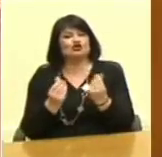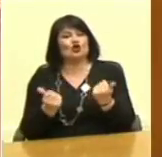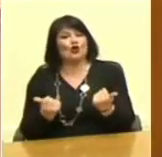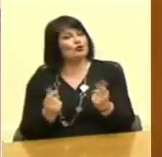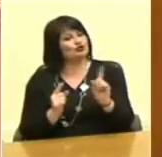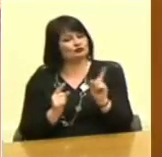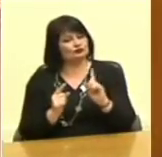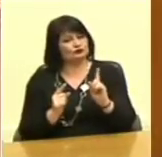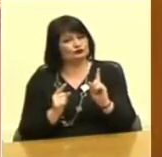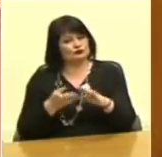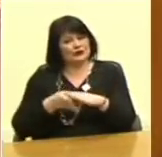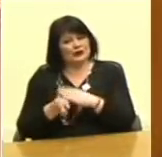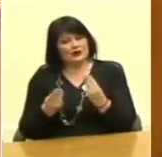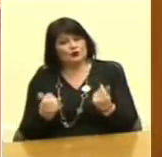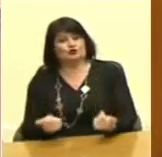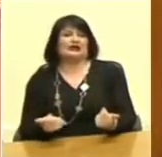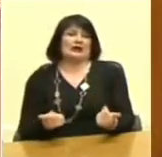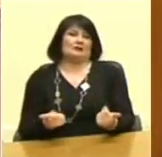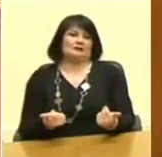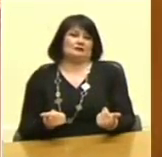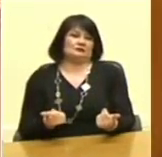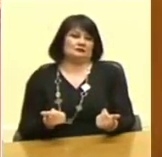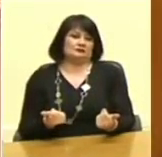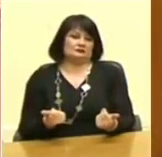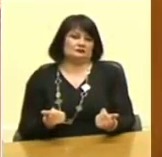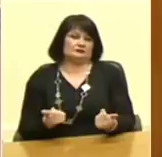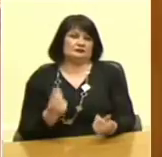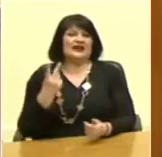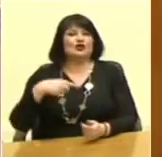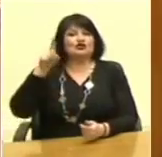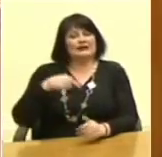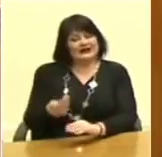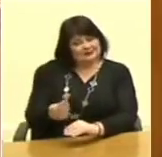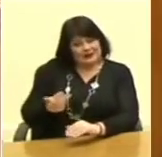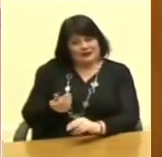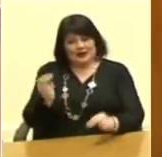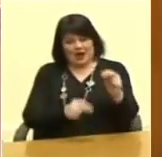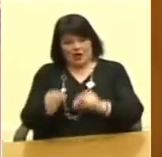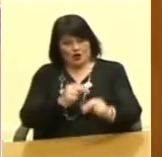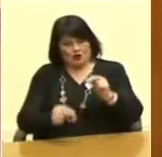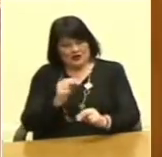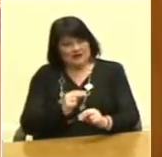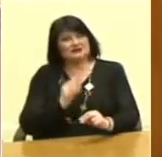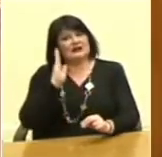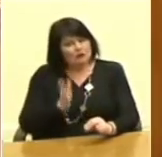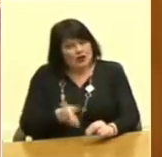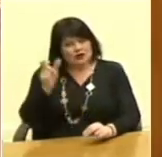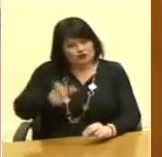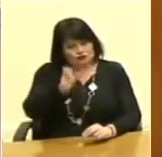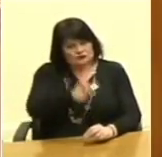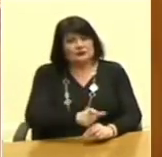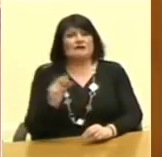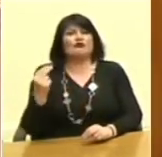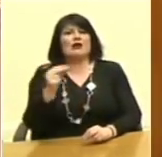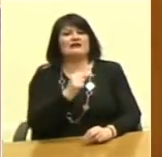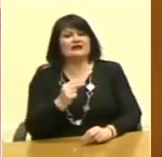μία διέξοδος ουσίας 20 ημέρες πριν τις εκλογές να μπορέσουμε ακριβώς οι βουλευτές και όλο